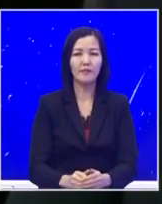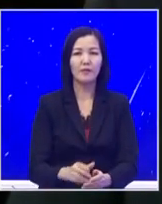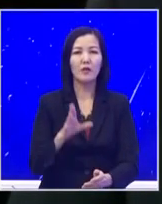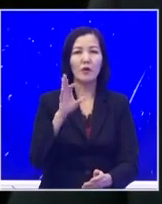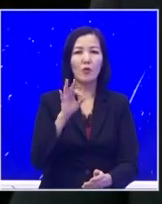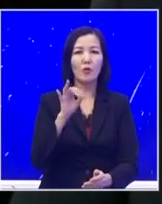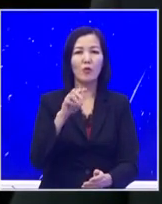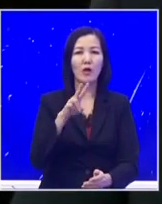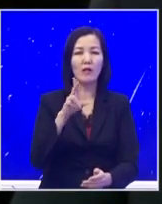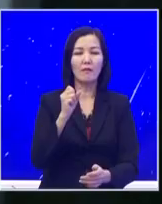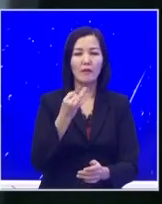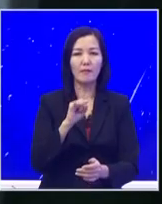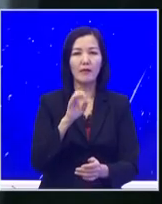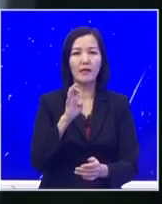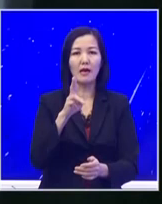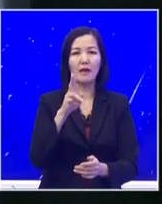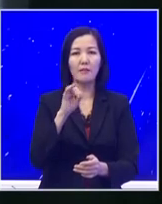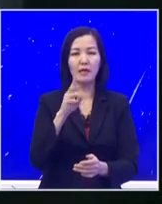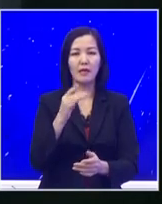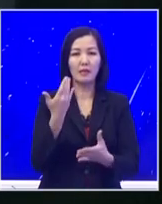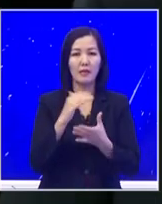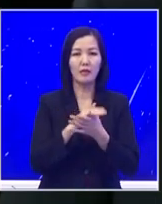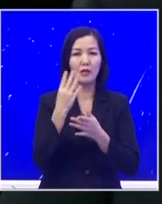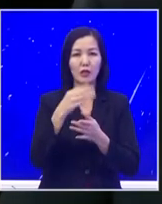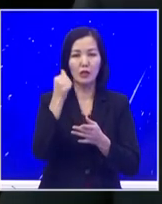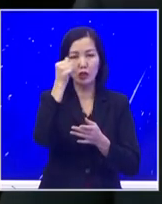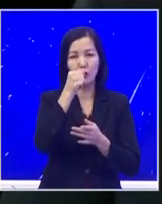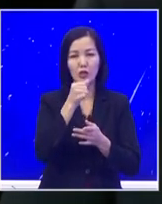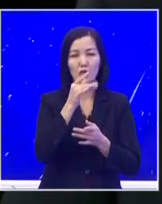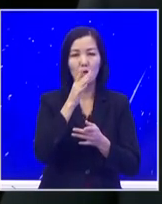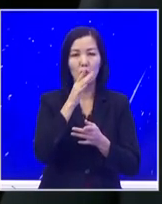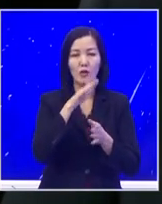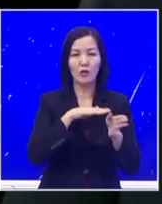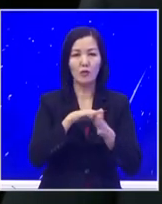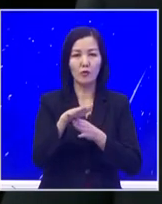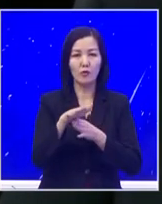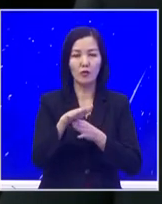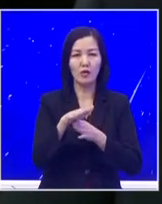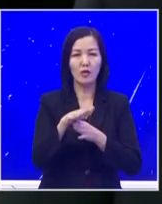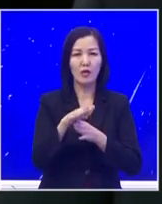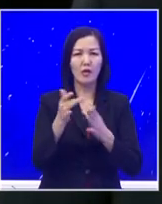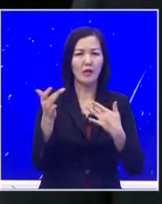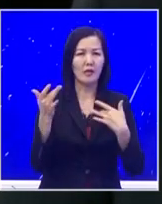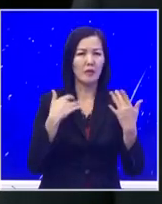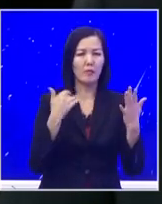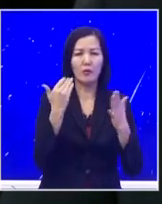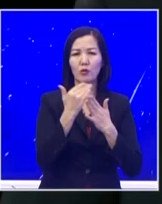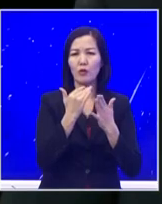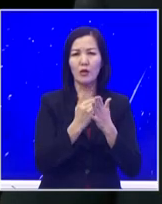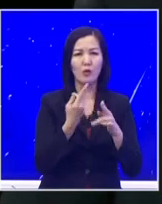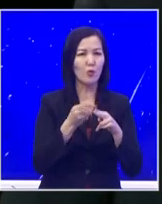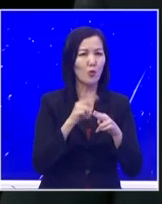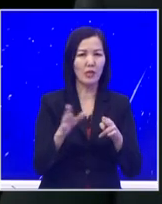мен 35-40 жылдай болып қалды. Бұл кісілердің репертуары өте бай. Шетел,